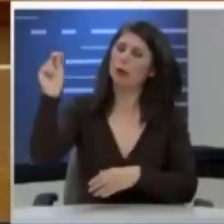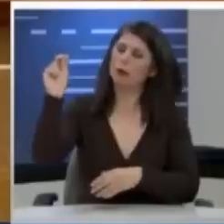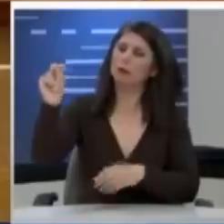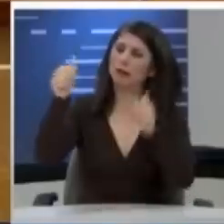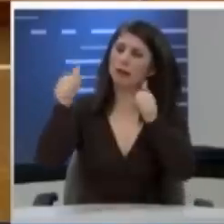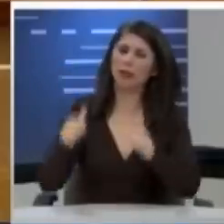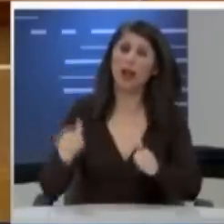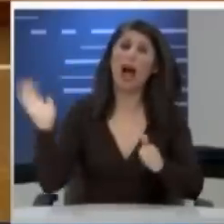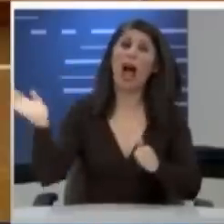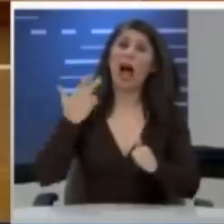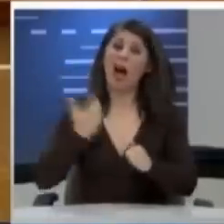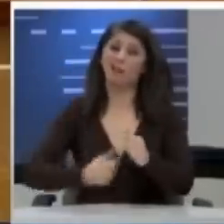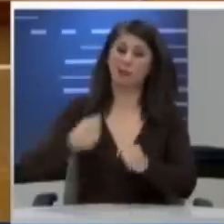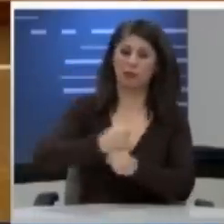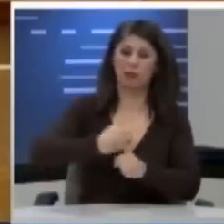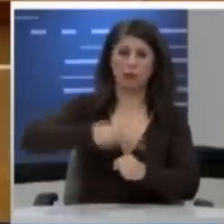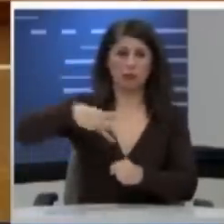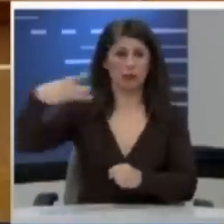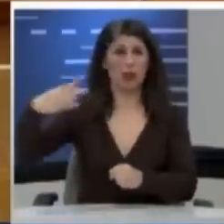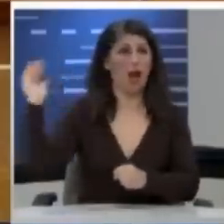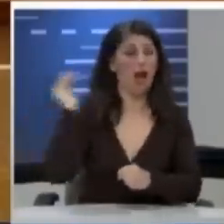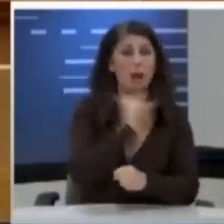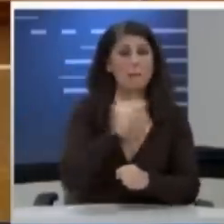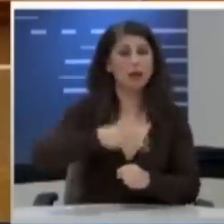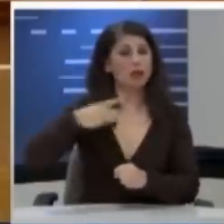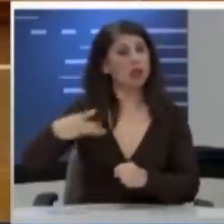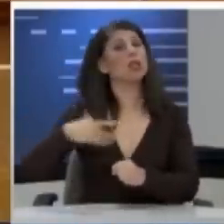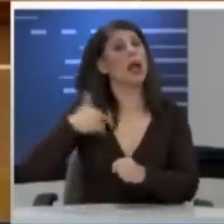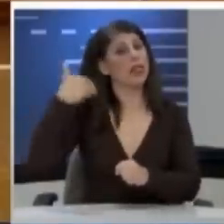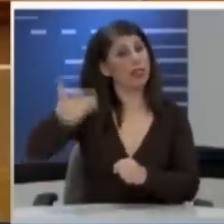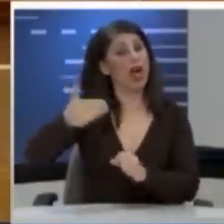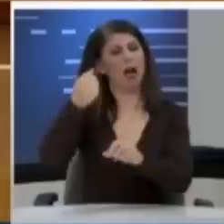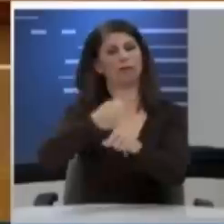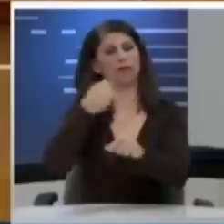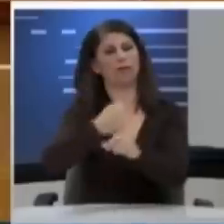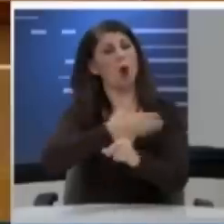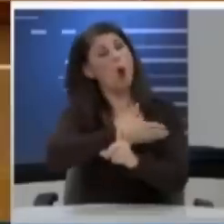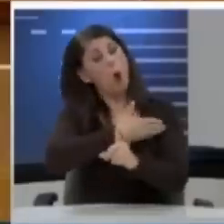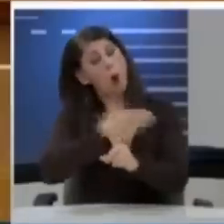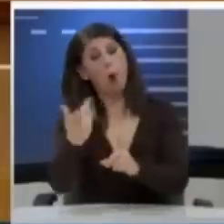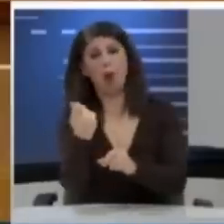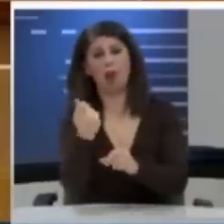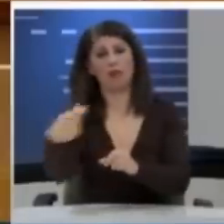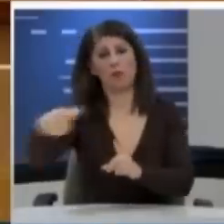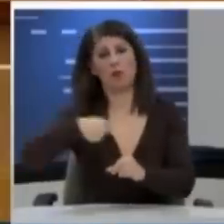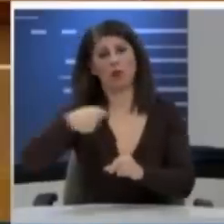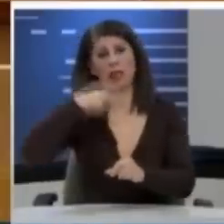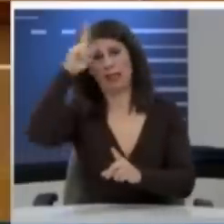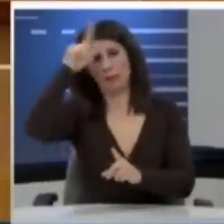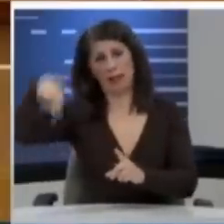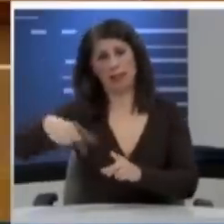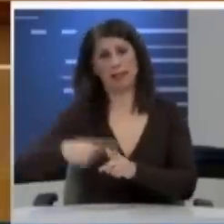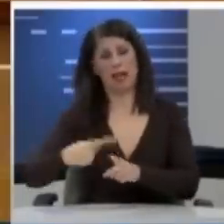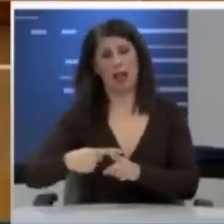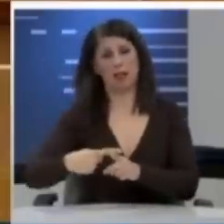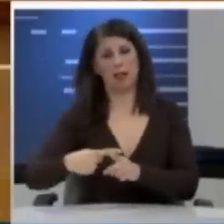εξαγγελίες ότι αν γίνει κυβέρνηση, αμέσως αυτός θα διεκδικήσει όλες τις γερμανικές οφειλές.